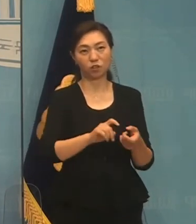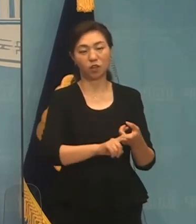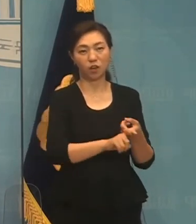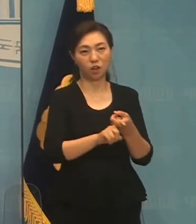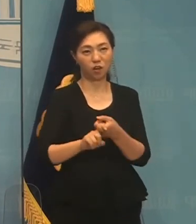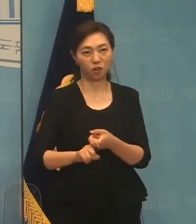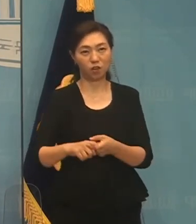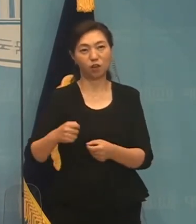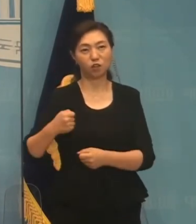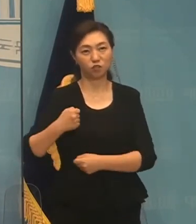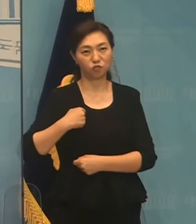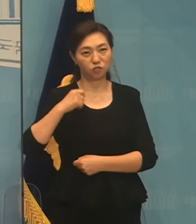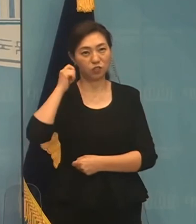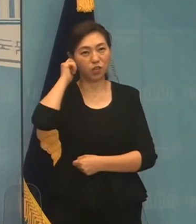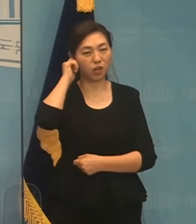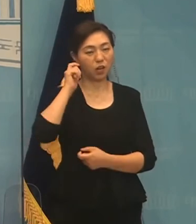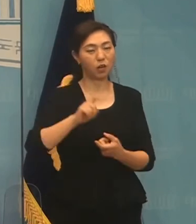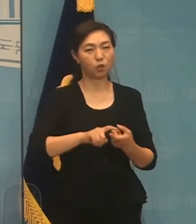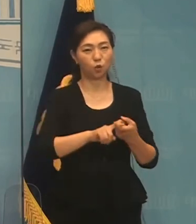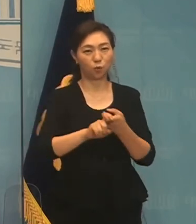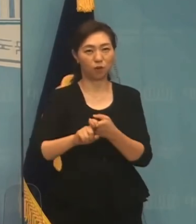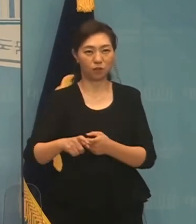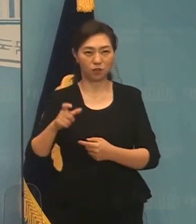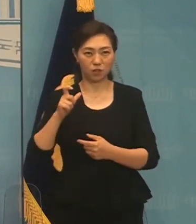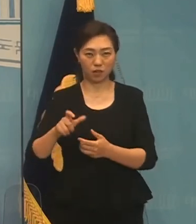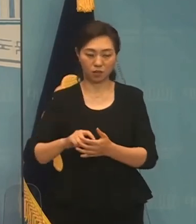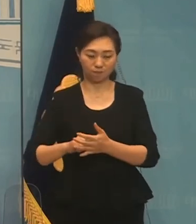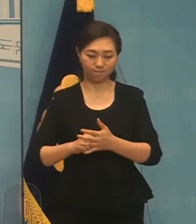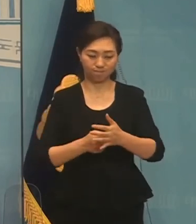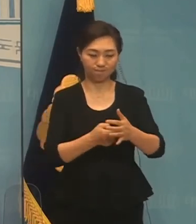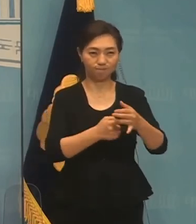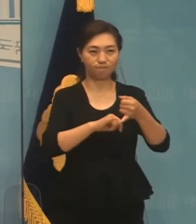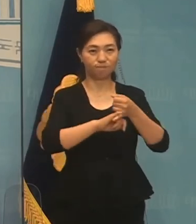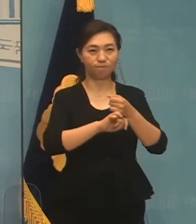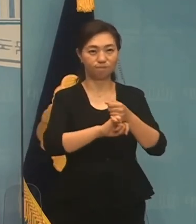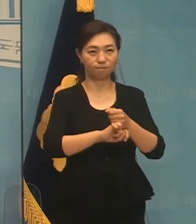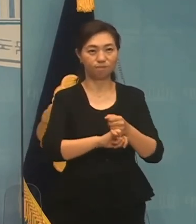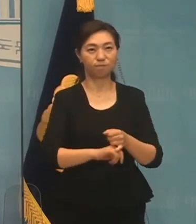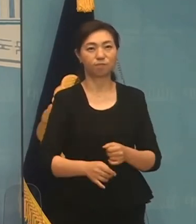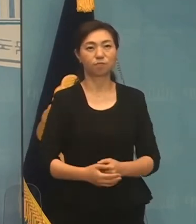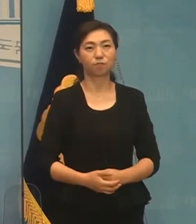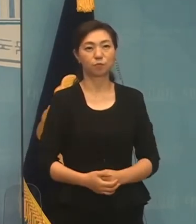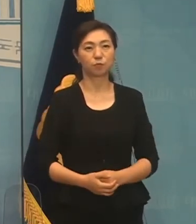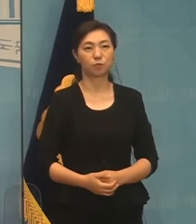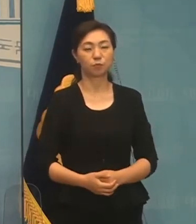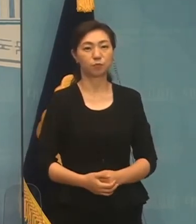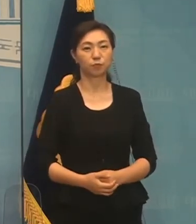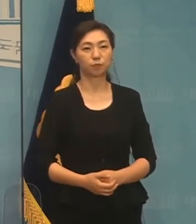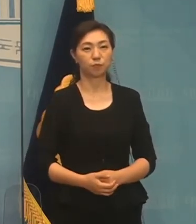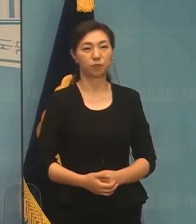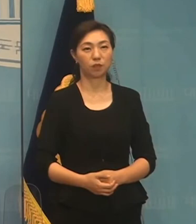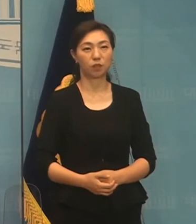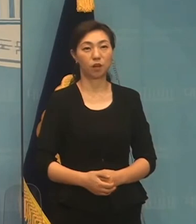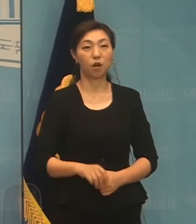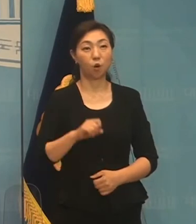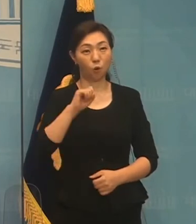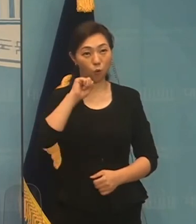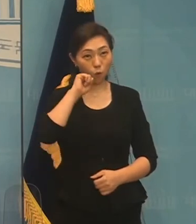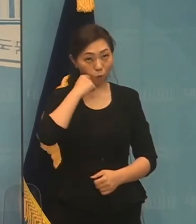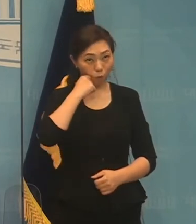군사 동맹을 강하게 추진하겠습니다. 이것이 안 되면